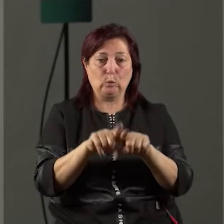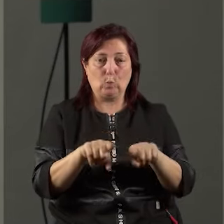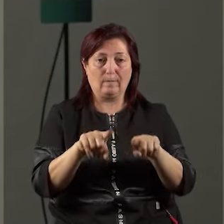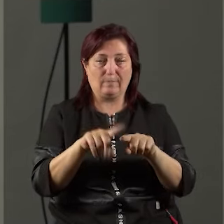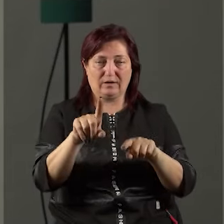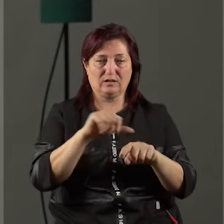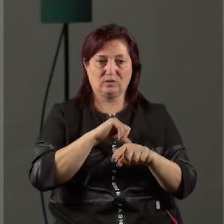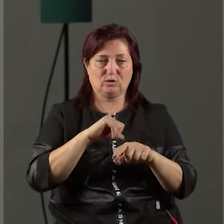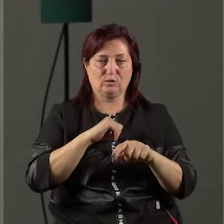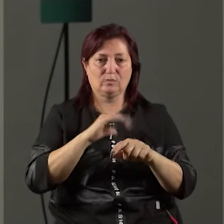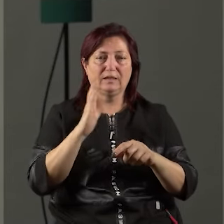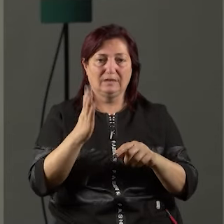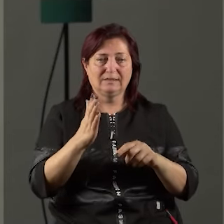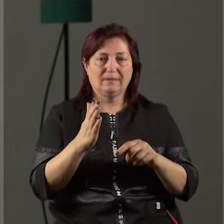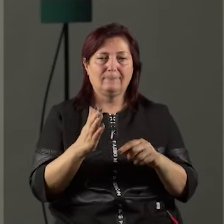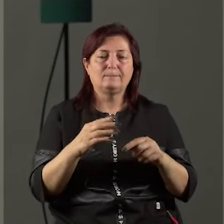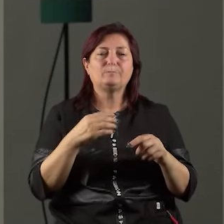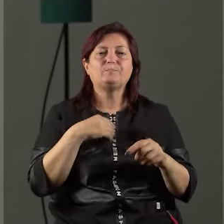տարի ունենք այսպիսի